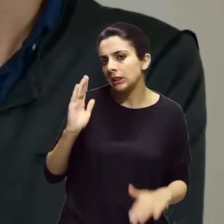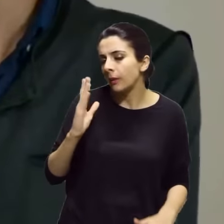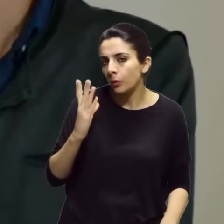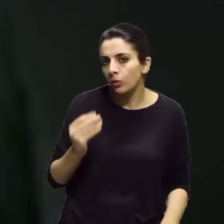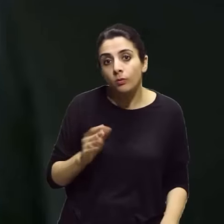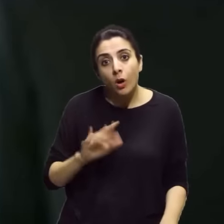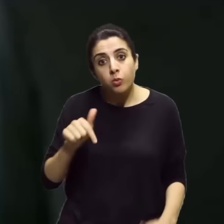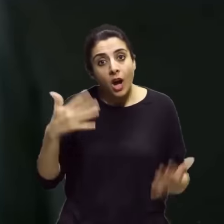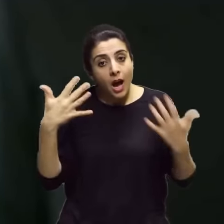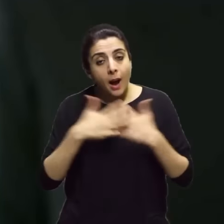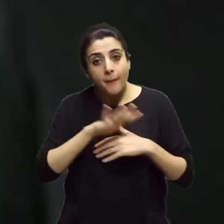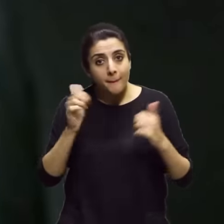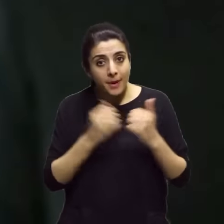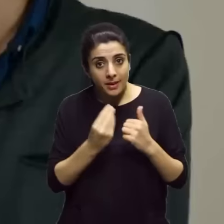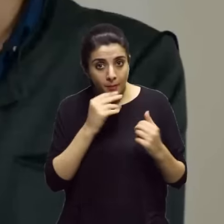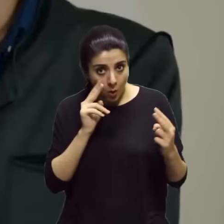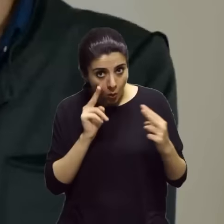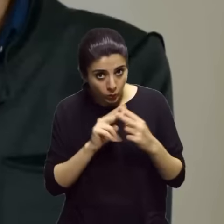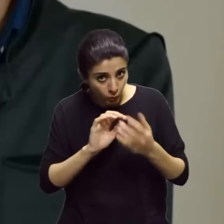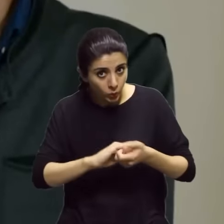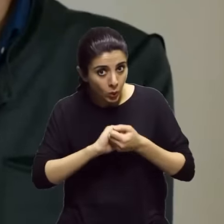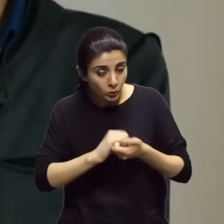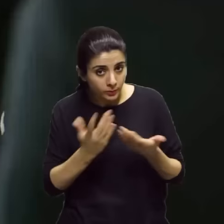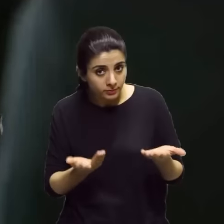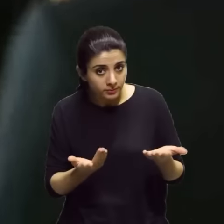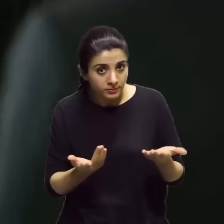hayatım. Öyleyse bu akşam hep beraber yemekte görüşürüz dostum.